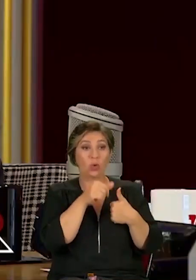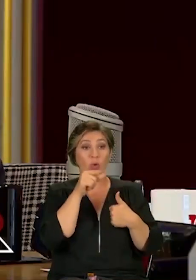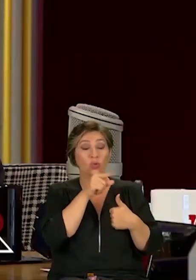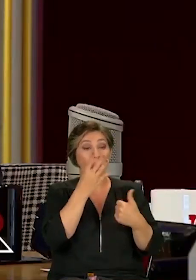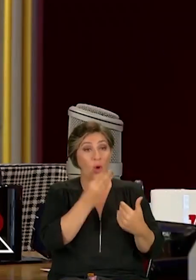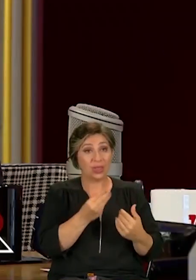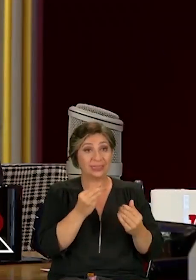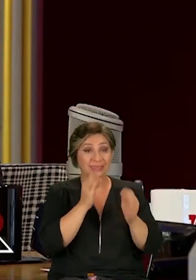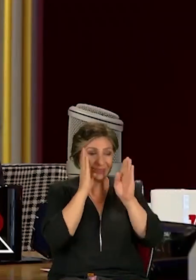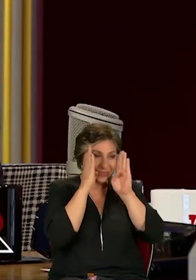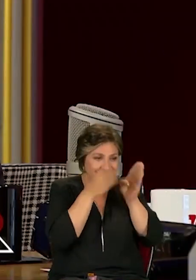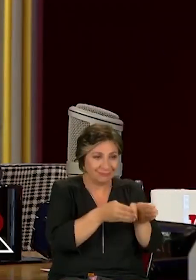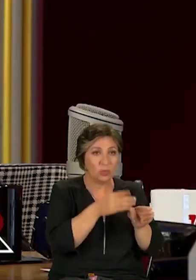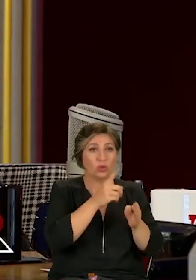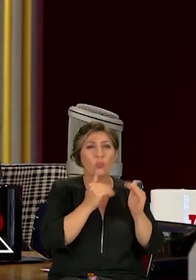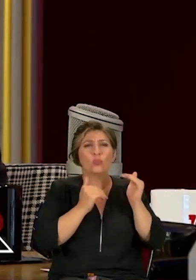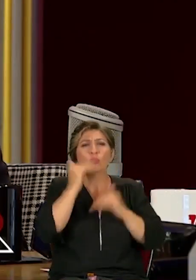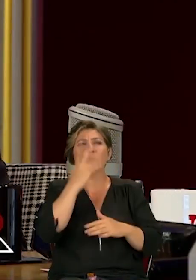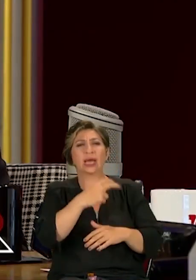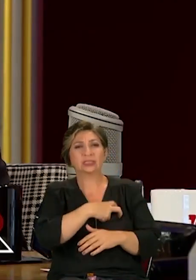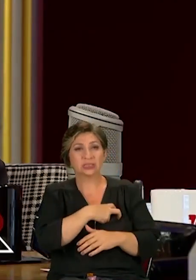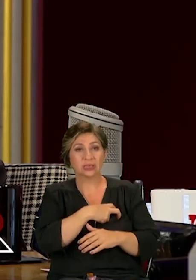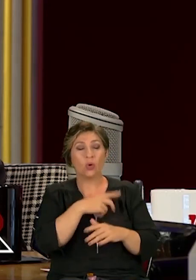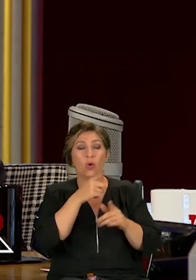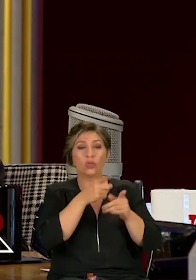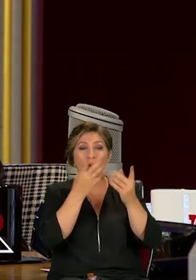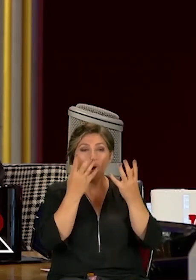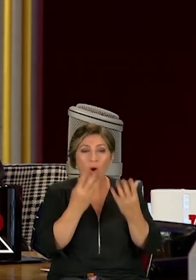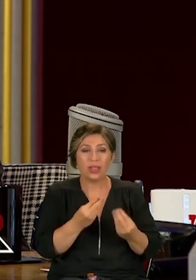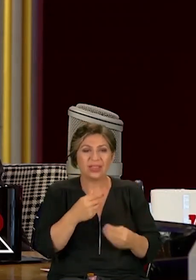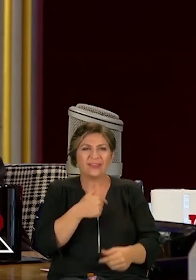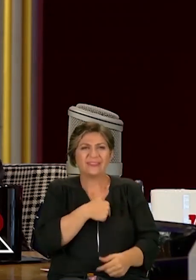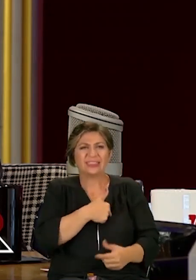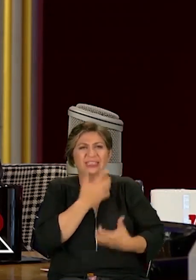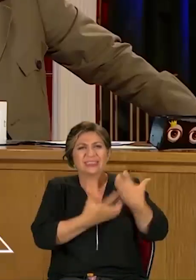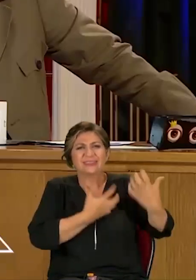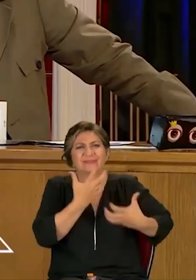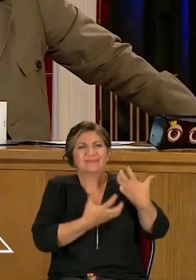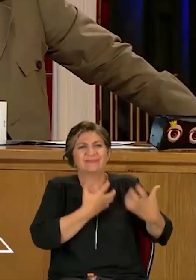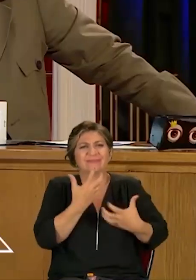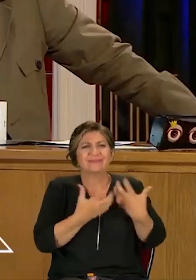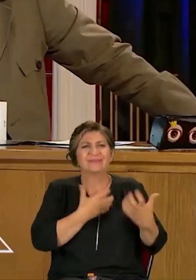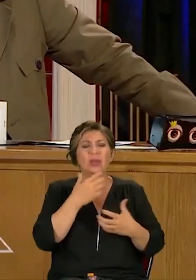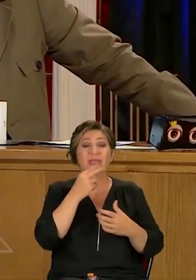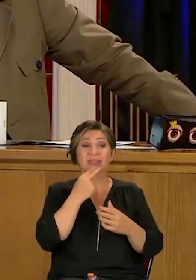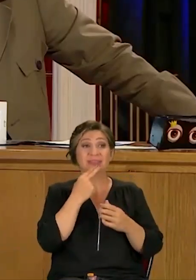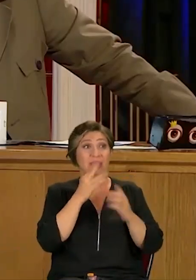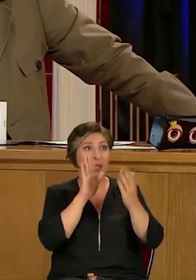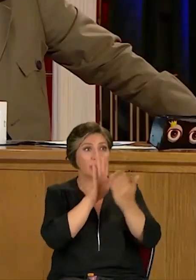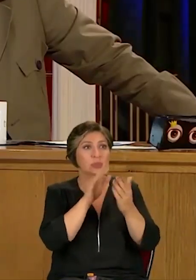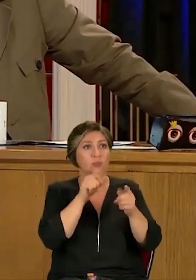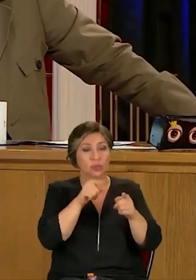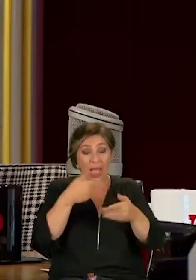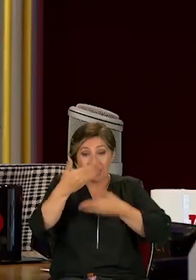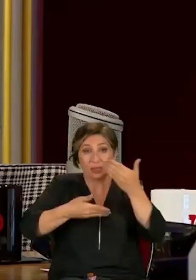ona olan sadakati, ona olan büyük aşkı, ona vicdan çektiği o vicdan azabı ve kızına karşı da bunu